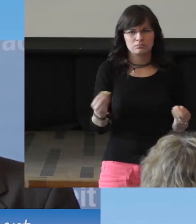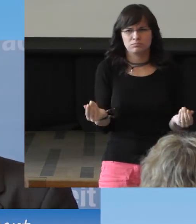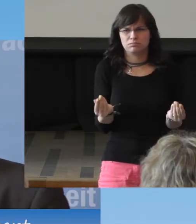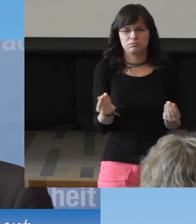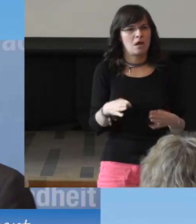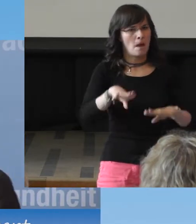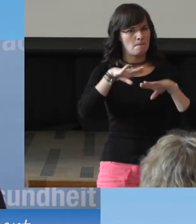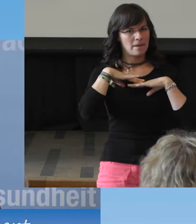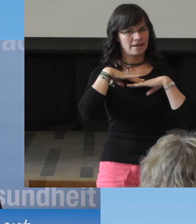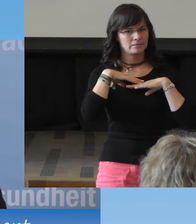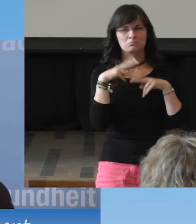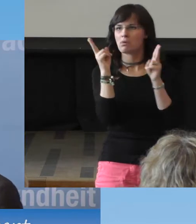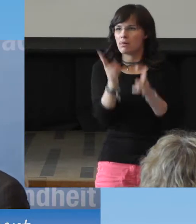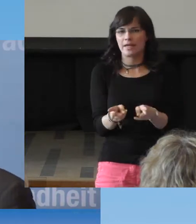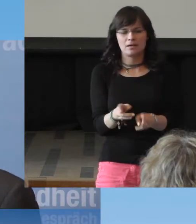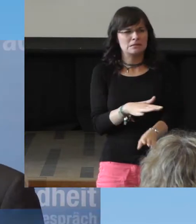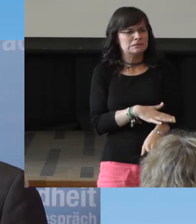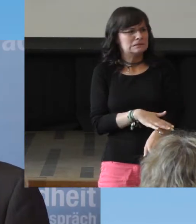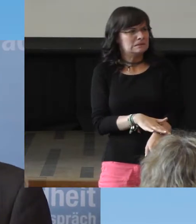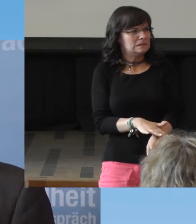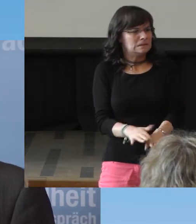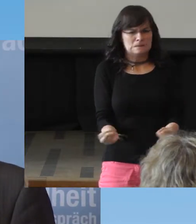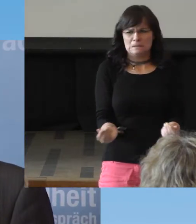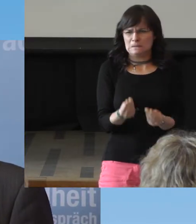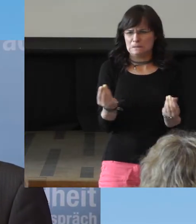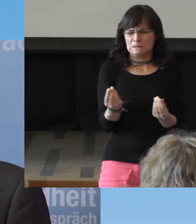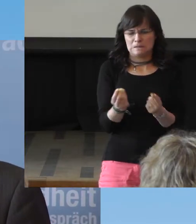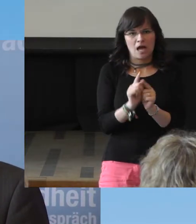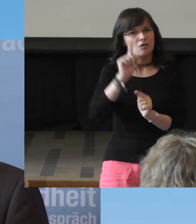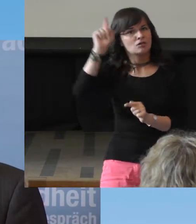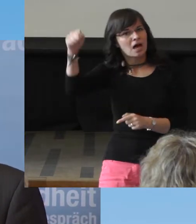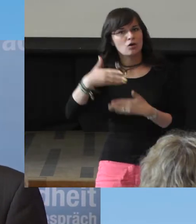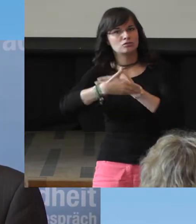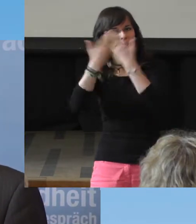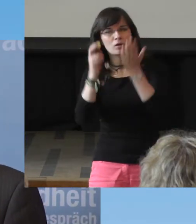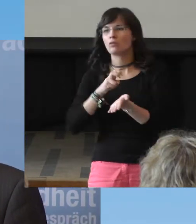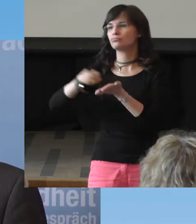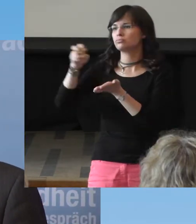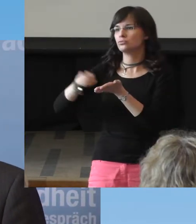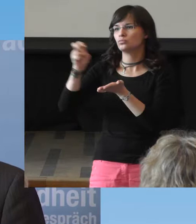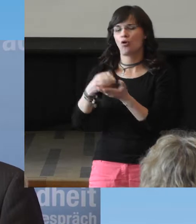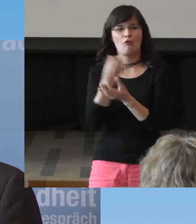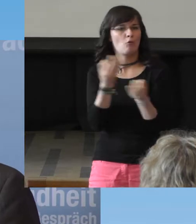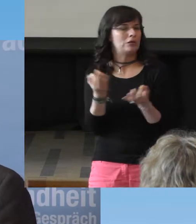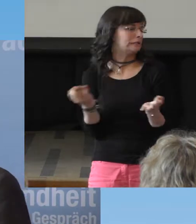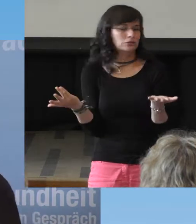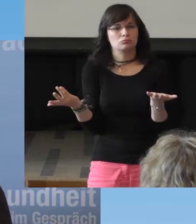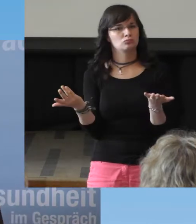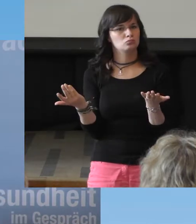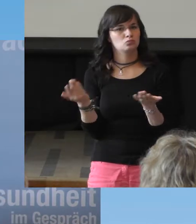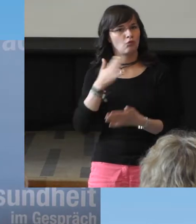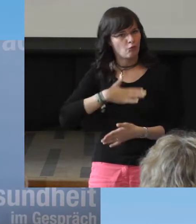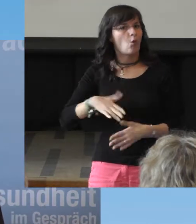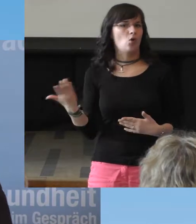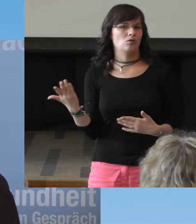liegen und tagsüber, wenn sie einen Spaziergang durch die Stadt Kassel machen, ist es eben nicht so unangenehm. Bei vielen anderen Krankheiten